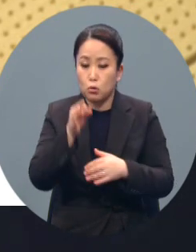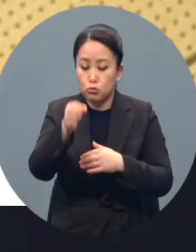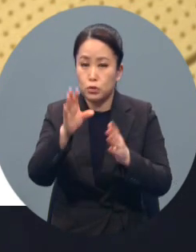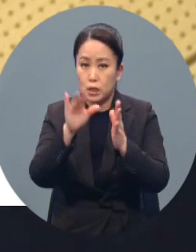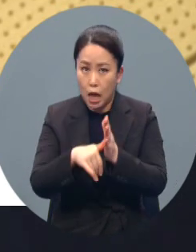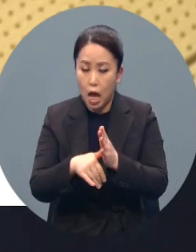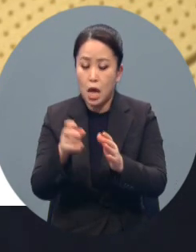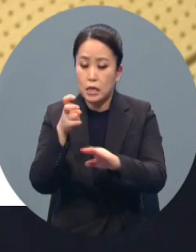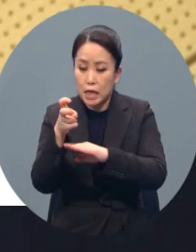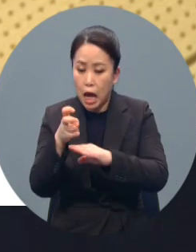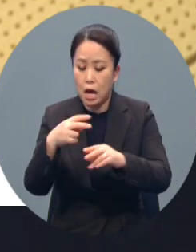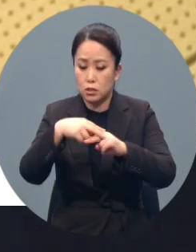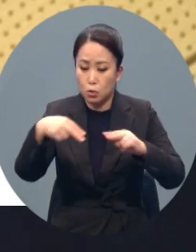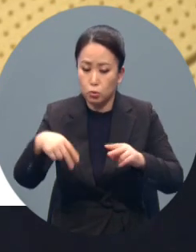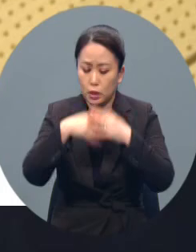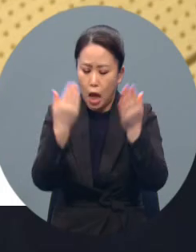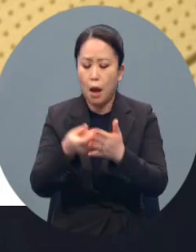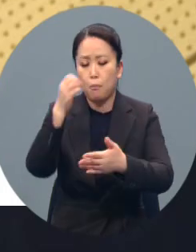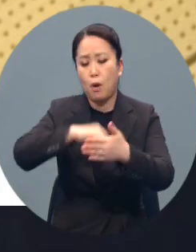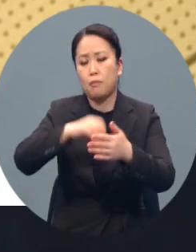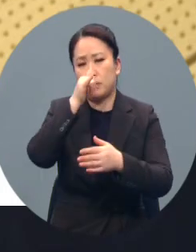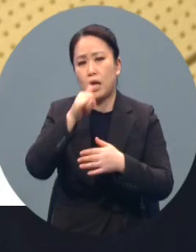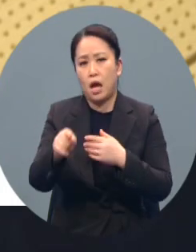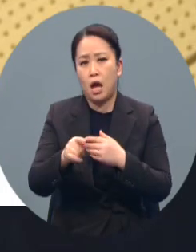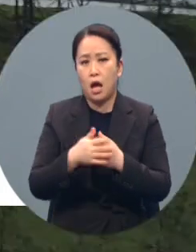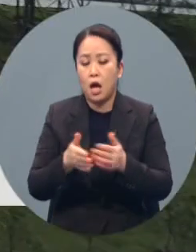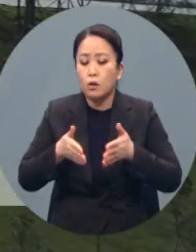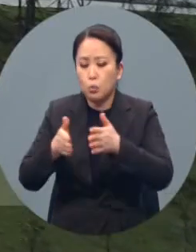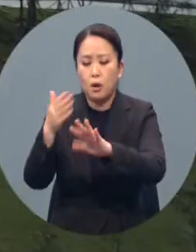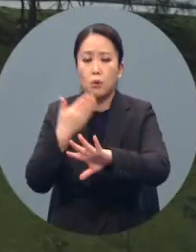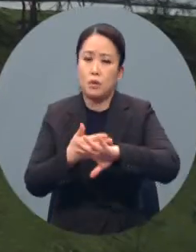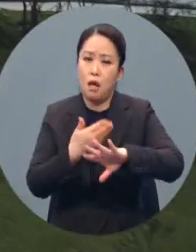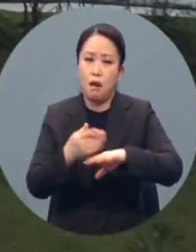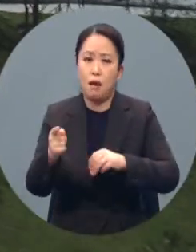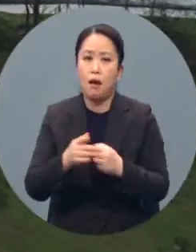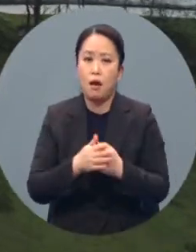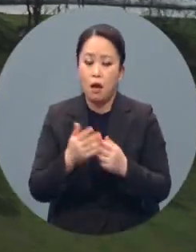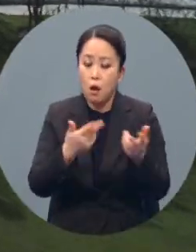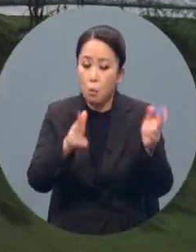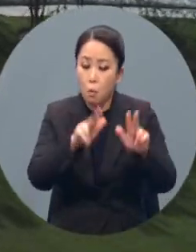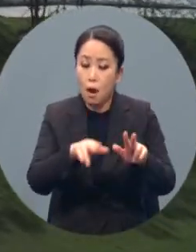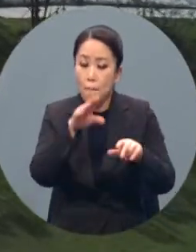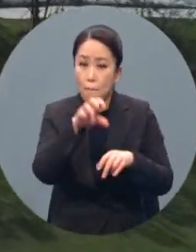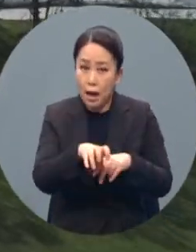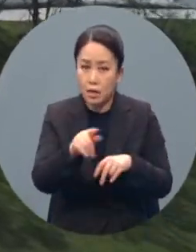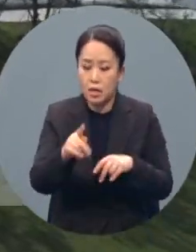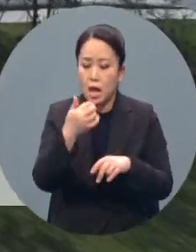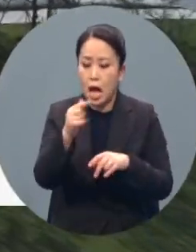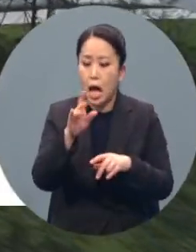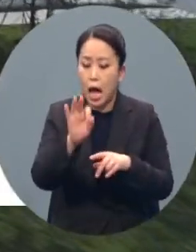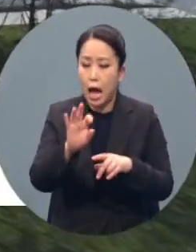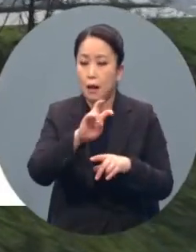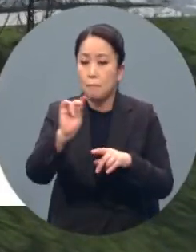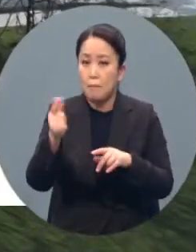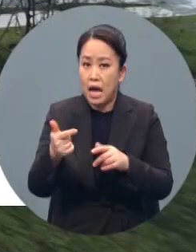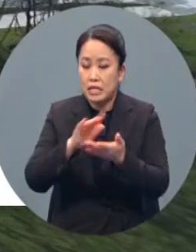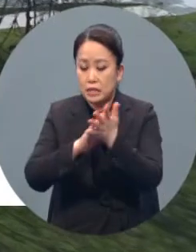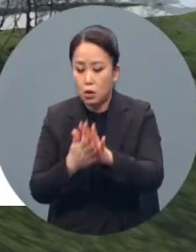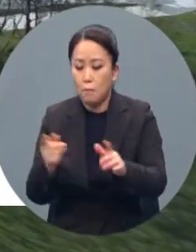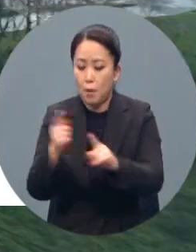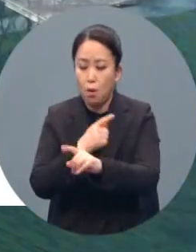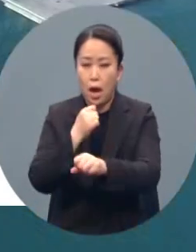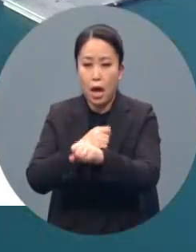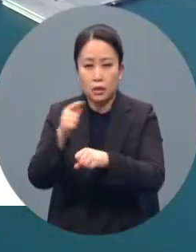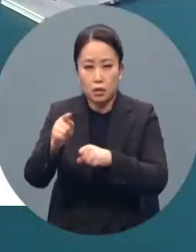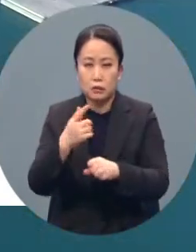비용을 집어넣고 계산을 합니다. 도로랑 다르게 공원 부지를 항만 시설로 변경하는 등 해수부가